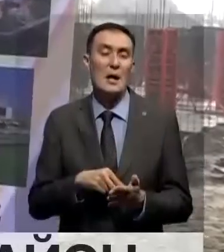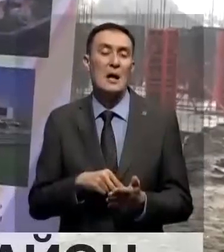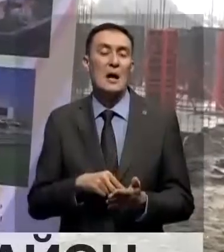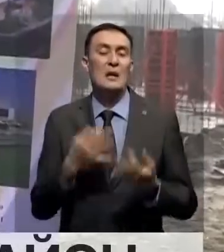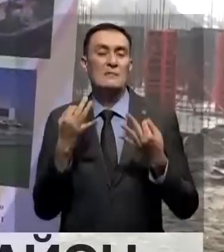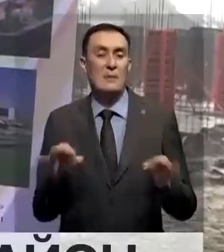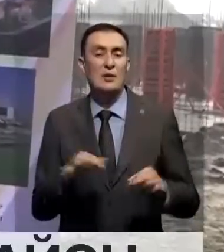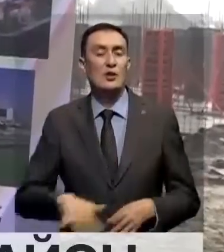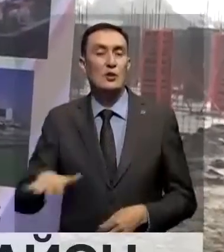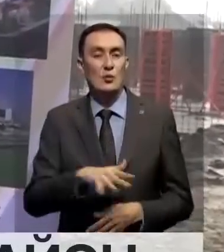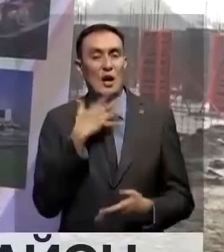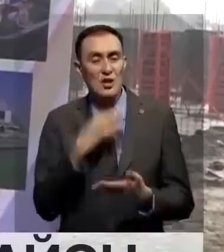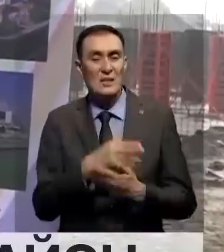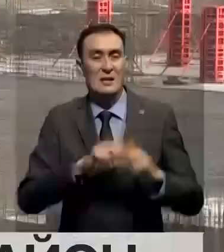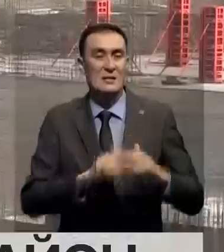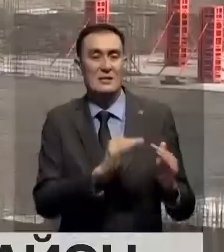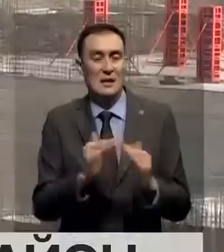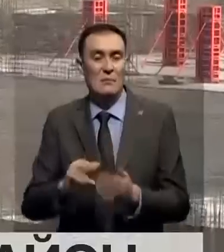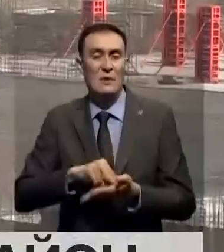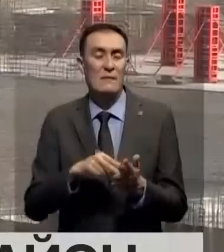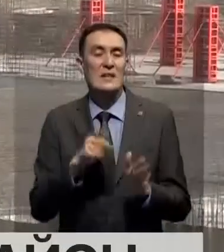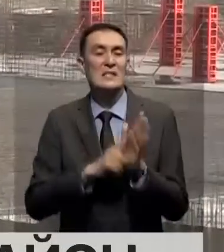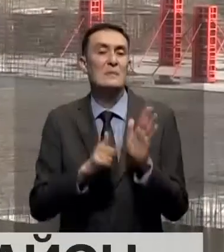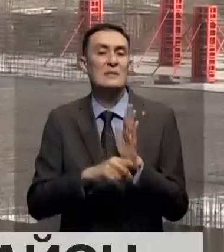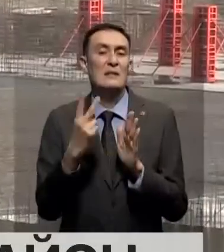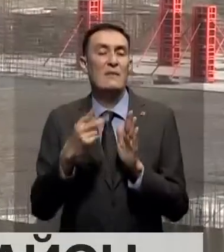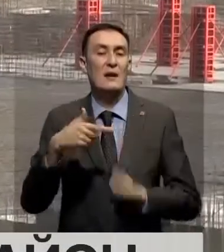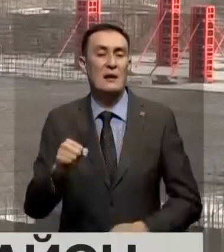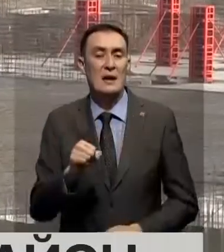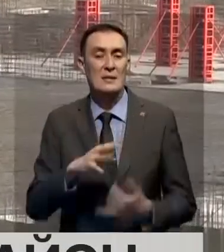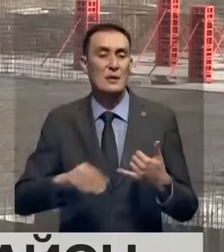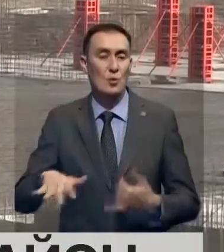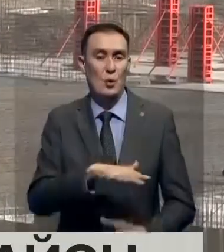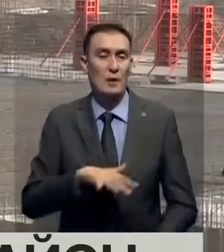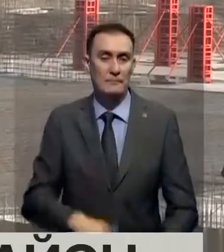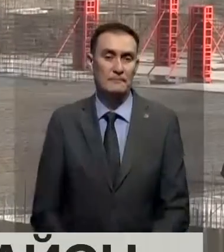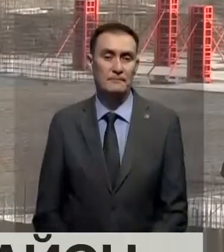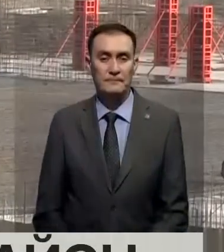Всего освободить территорию от частных строений планируют на 72 гектарах земли.